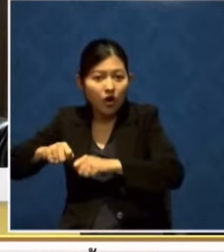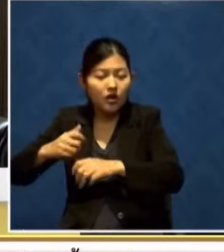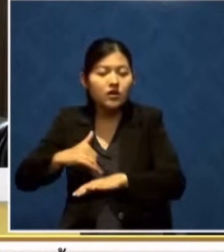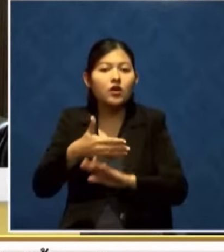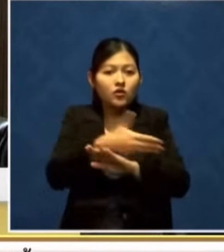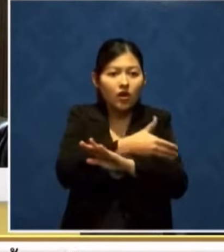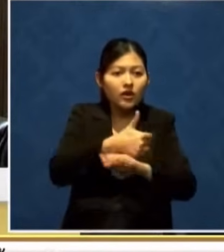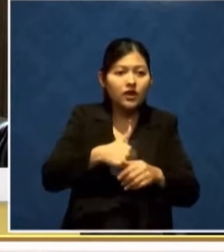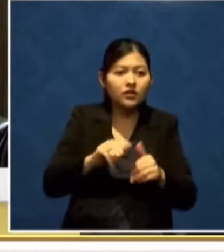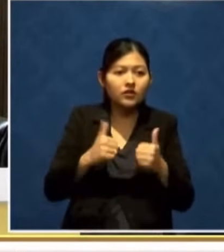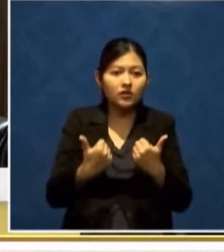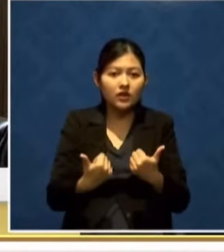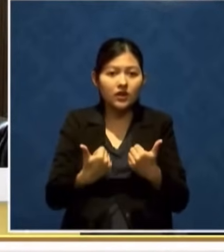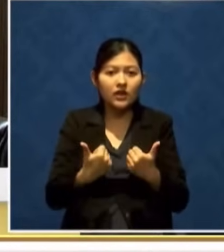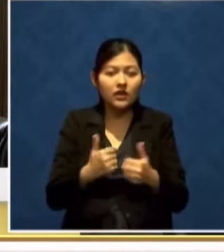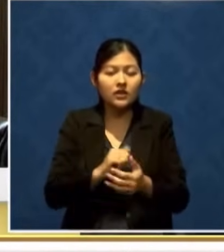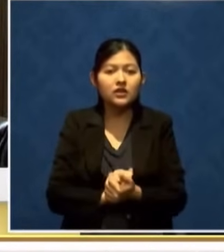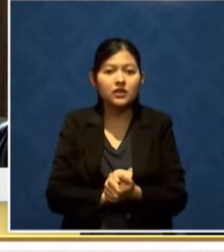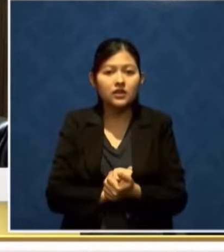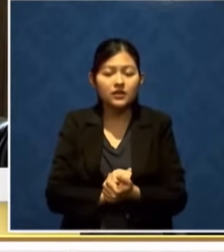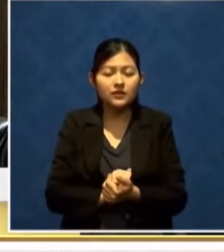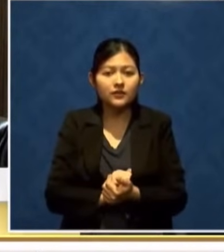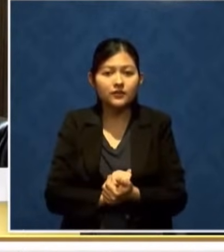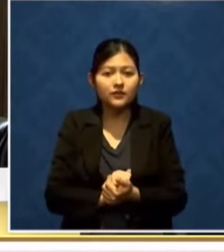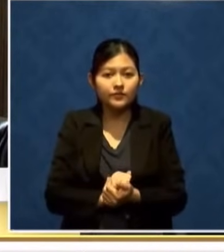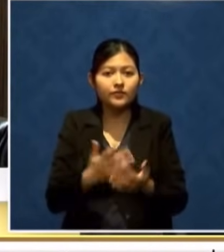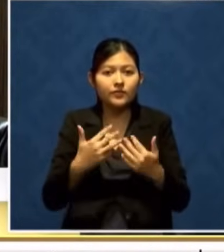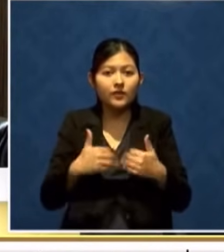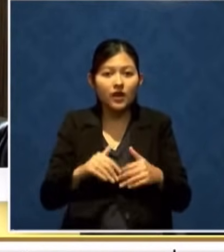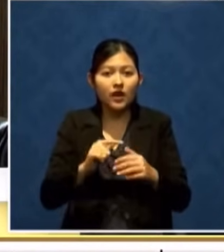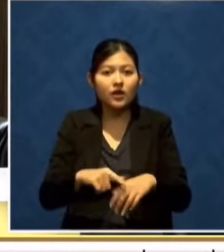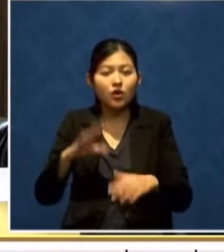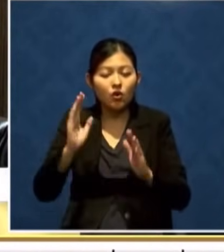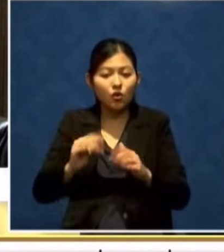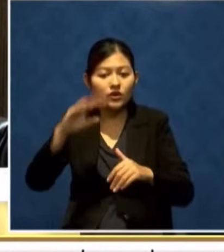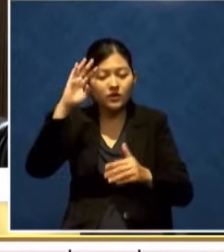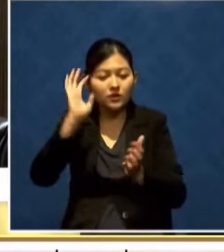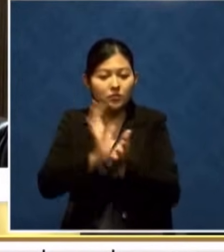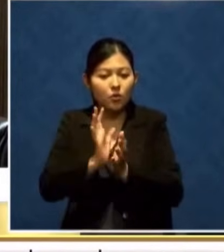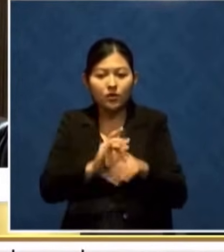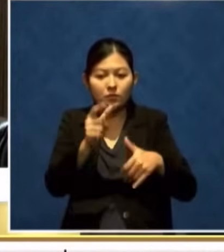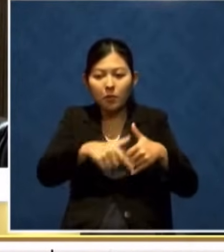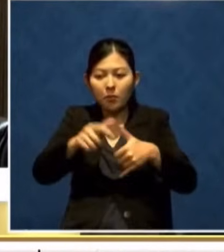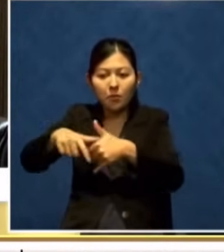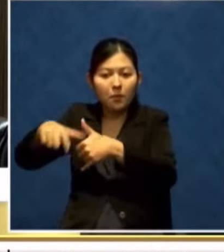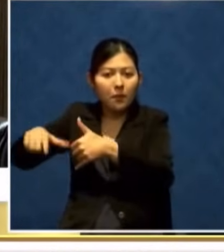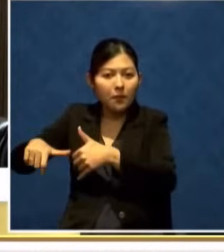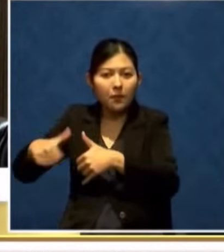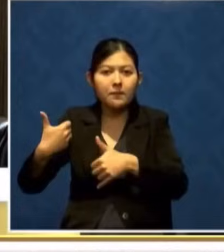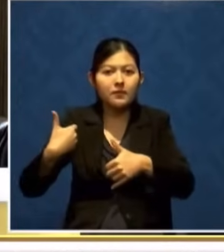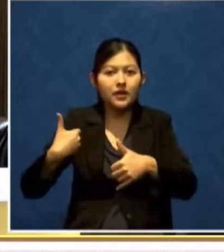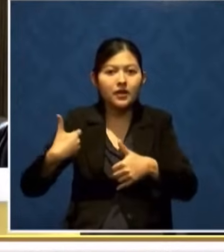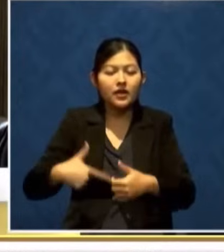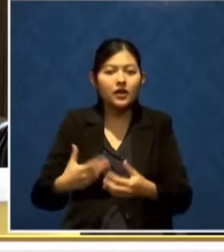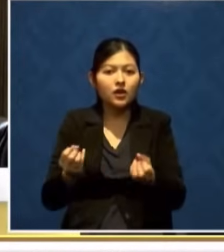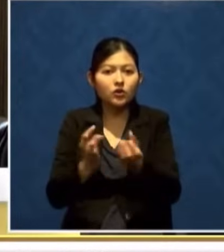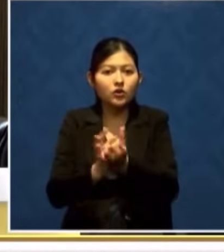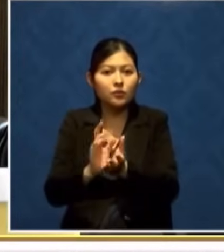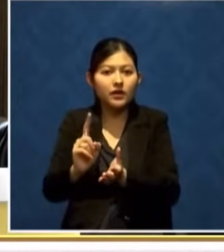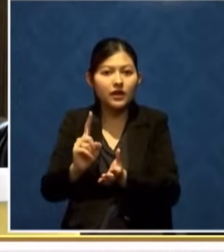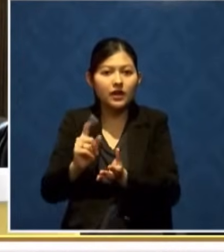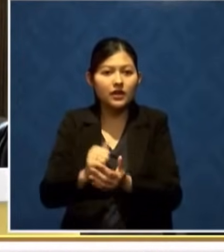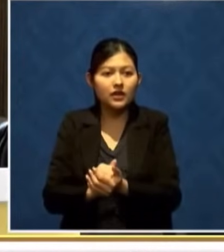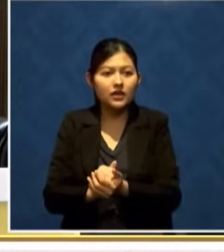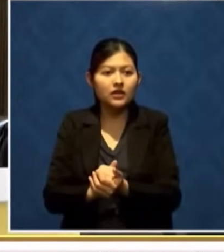การปรากฏนะครับต่อข้อเท็จจริงที่เกี่ยวข้องกับเจ้าหน้าที่ตำรวจจำนวนหลายนายซึ่งเกี่ยวข้องกับเหตุการณ์ที่